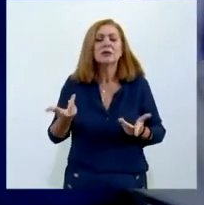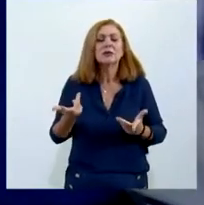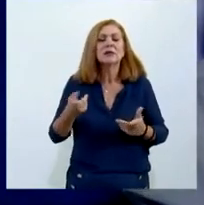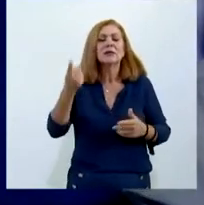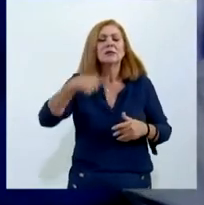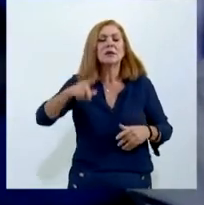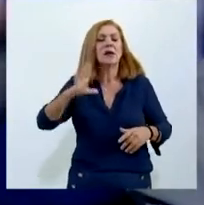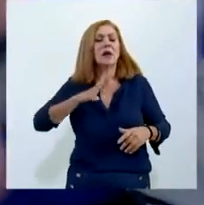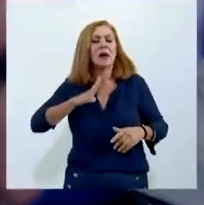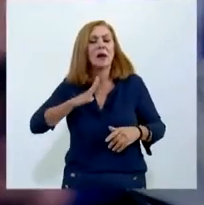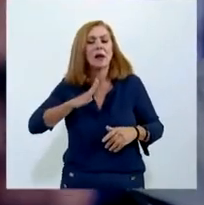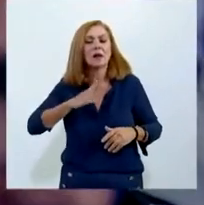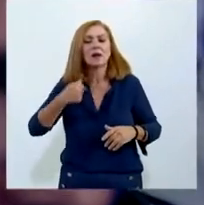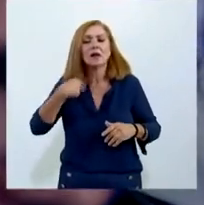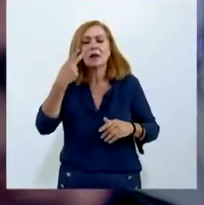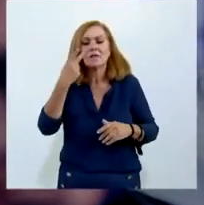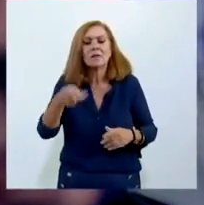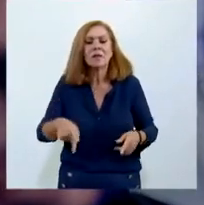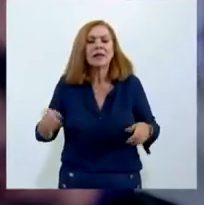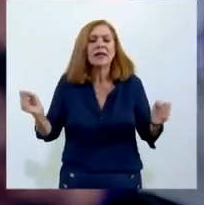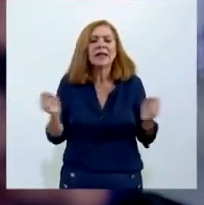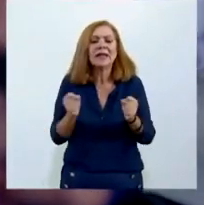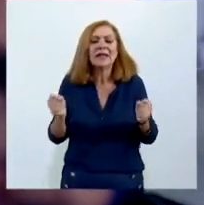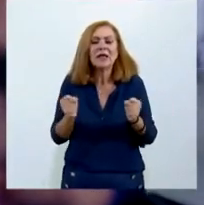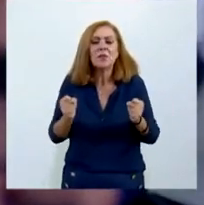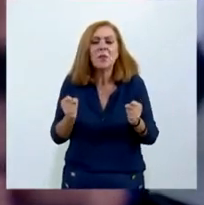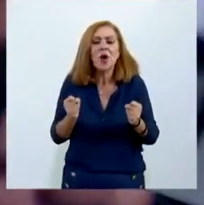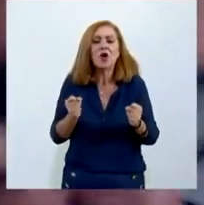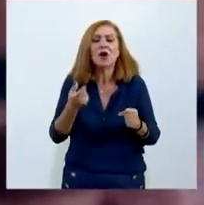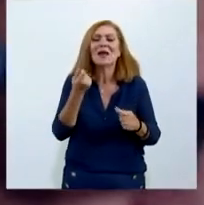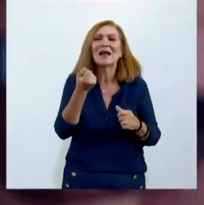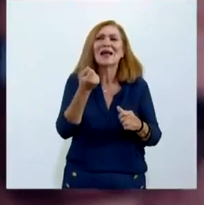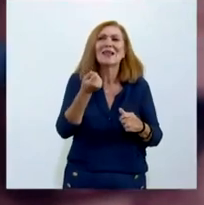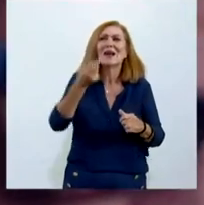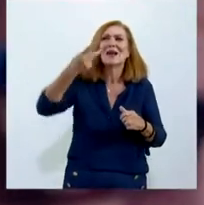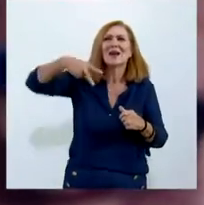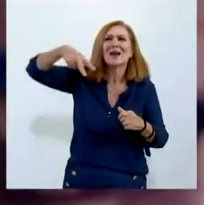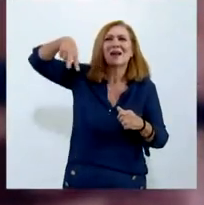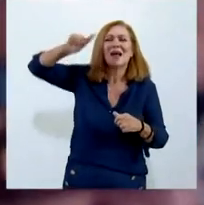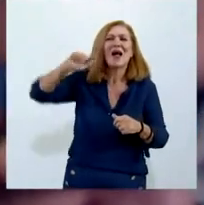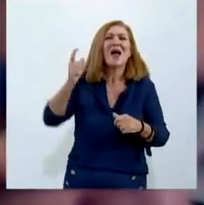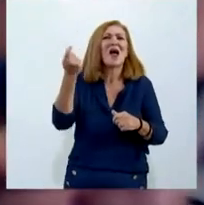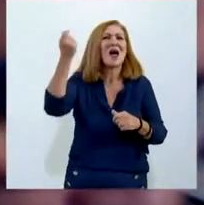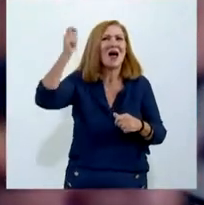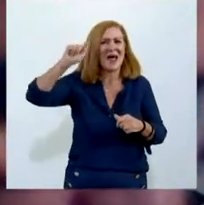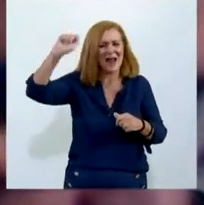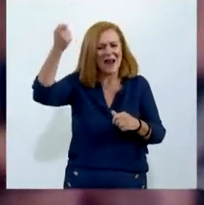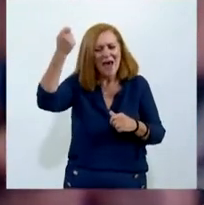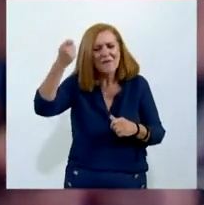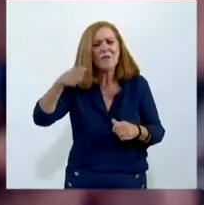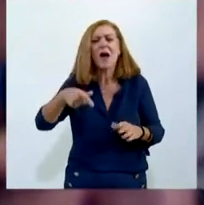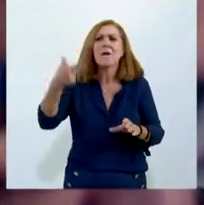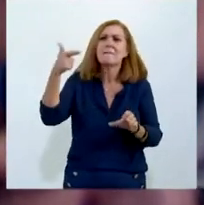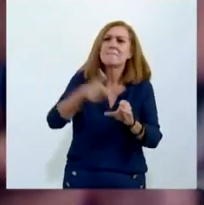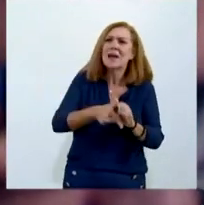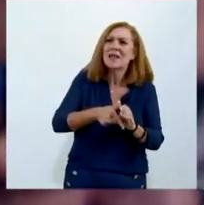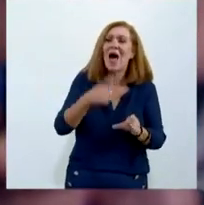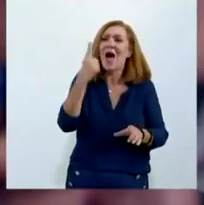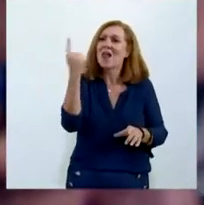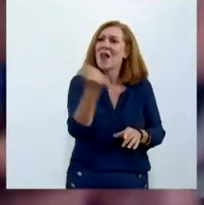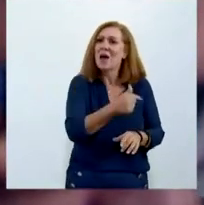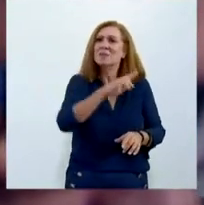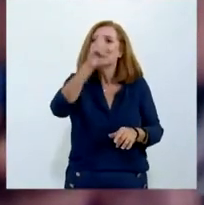πόσοι πολίτες θα αντιμετωπίσουν το χειμώνα με την κατάργηση της ρήτρας αναπροσαρμογής και βέβαια με την τιμή του πετρελαίου να βρίσκεται αυτή τη στιγμή στο 1,5